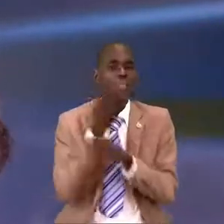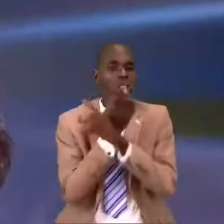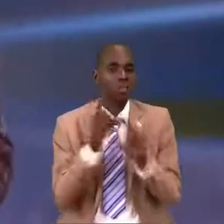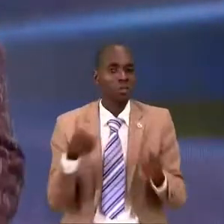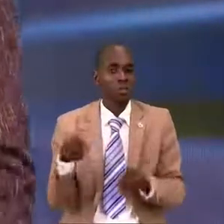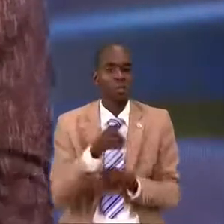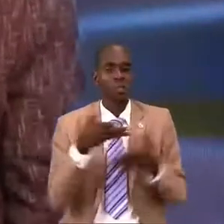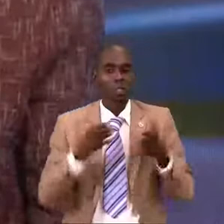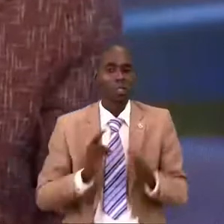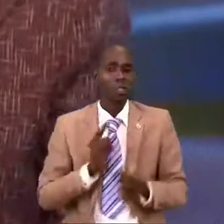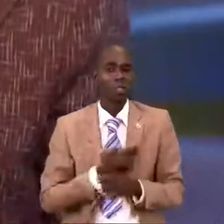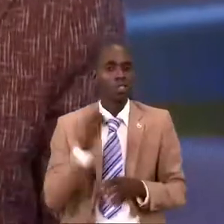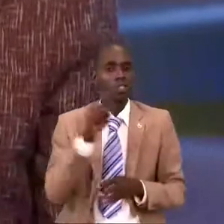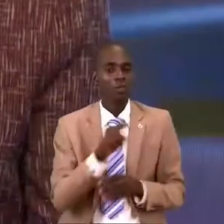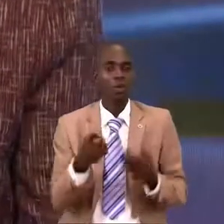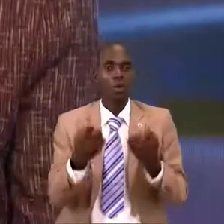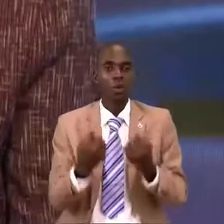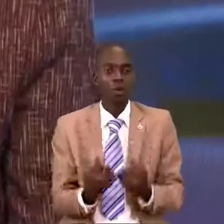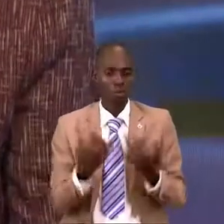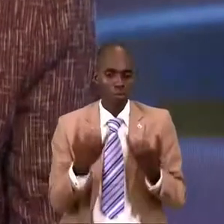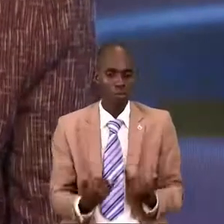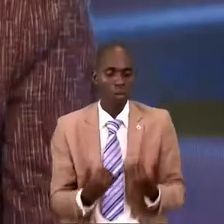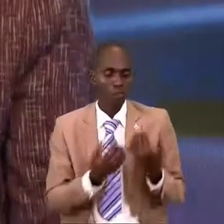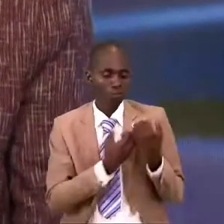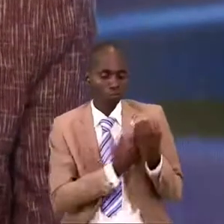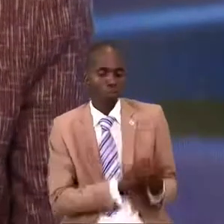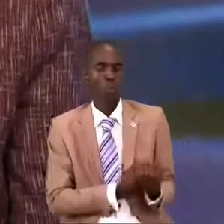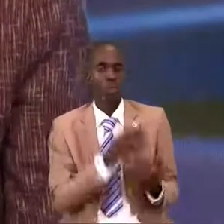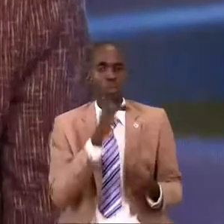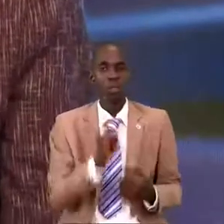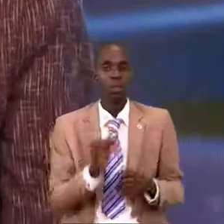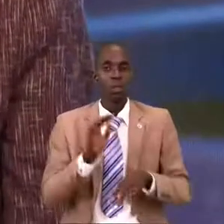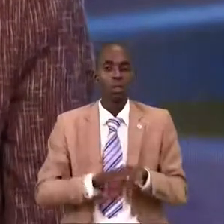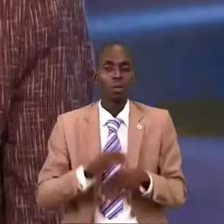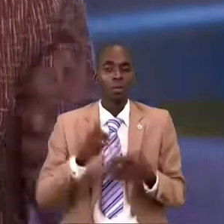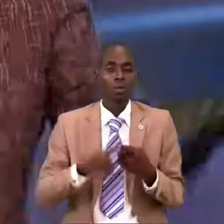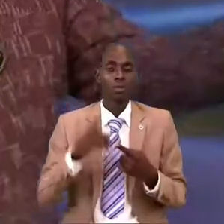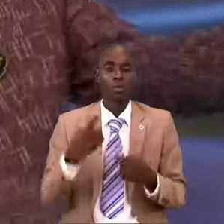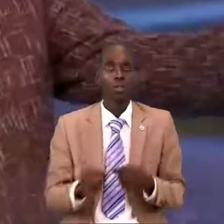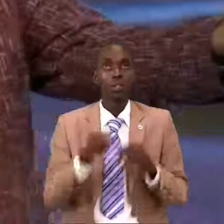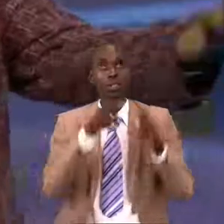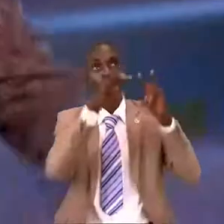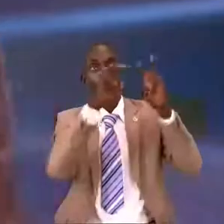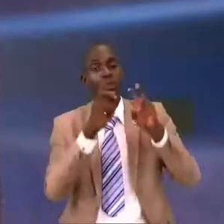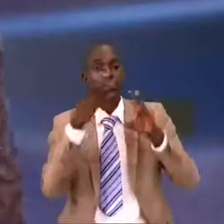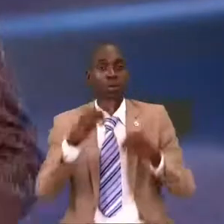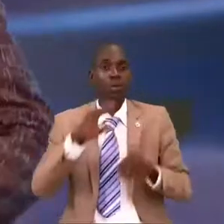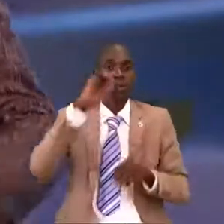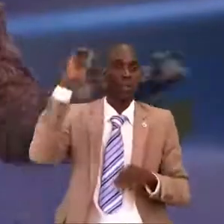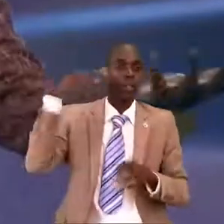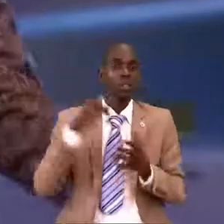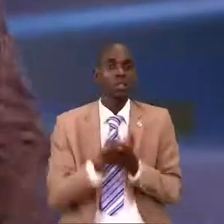grâce, afin d'obtenir miséricorde. Vous voyez cela? Cette miséricorde est toujours